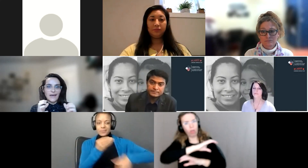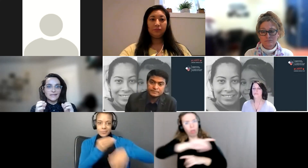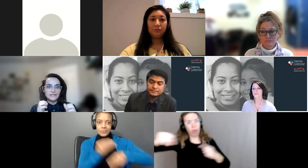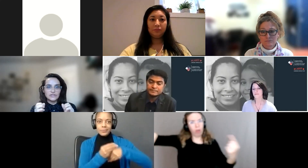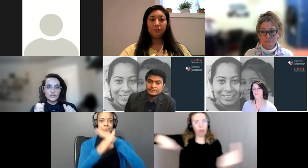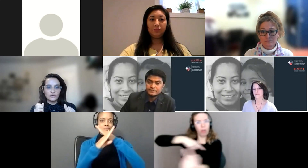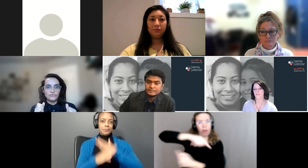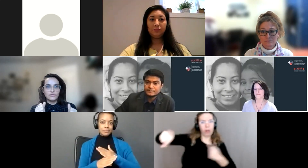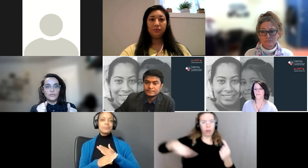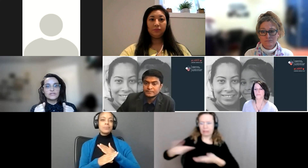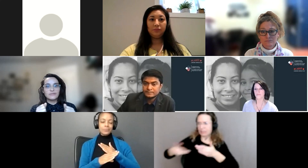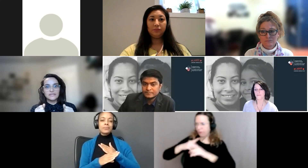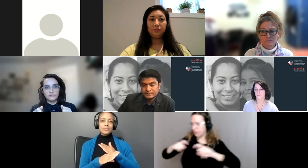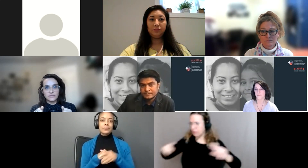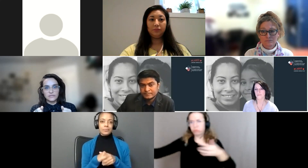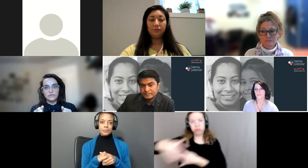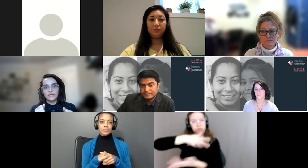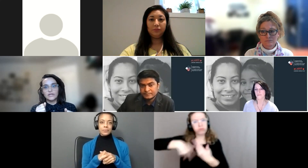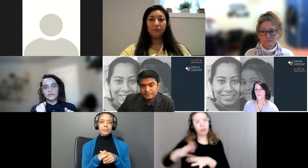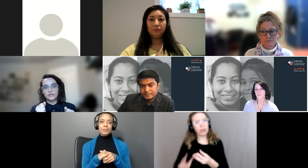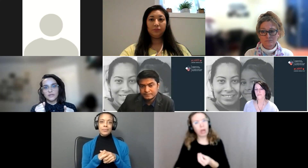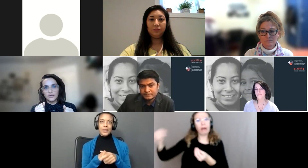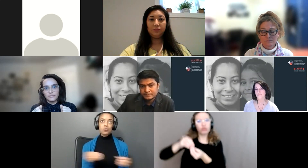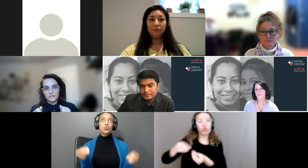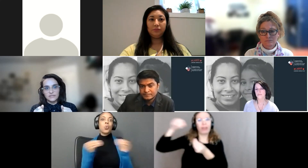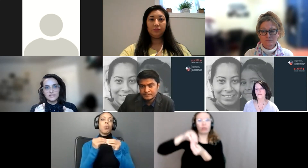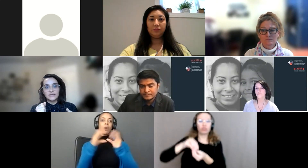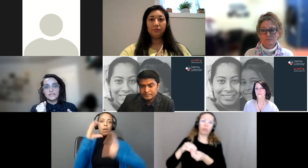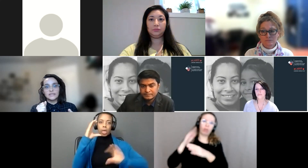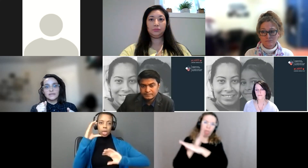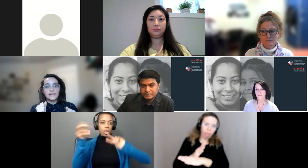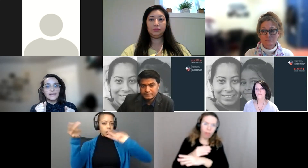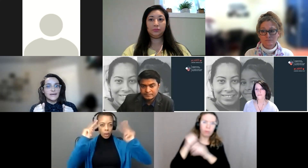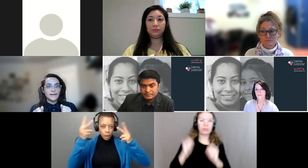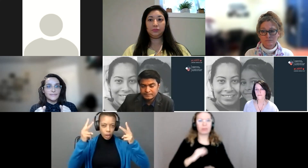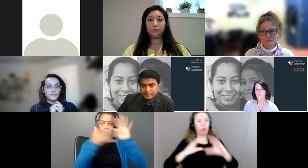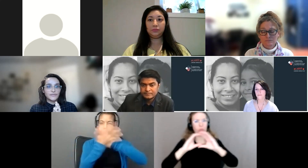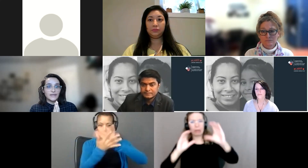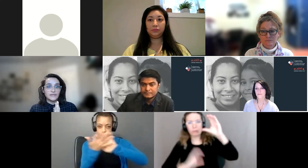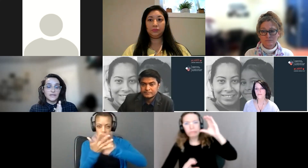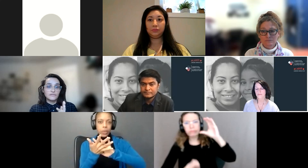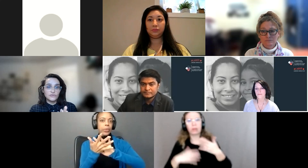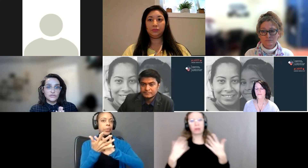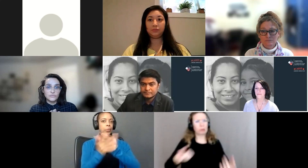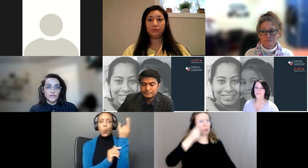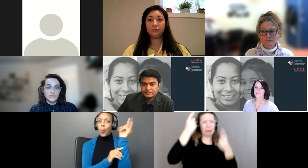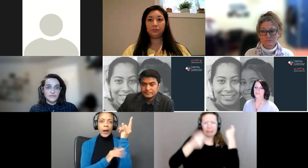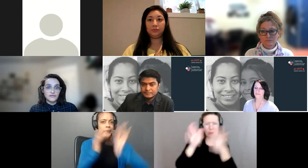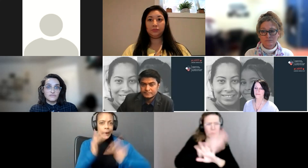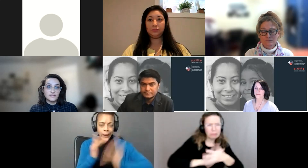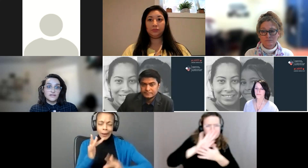vraiment, ça rajoute à la possibilité de la manque de communication, les manques de compréhension et